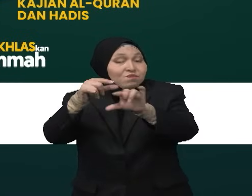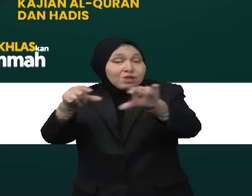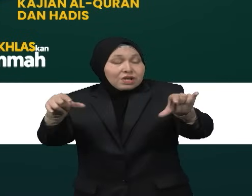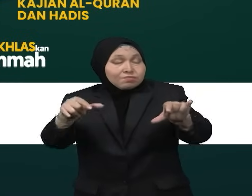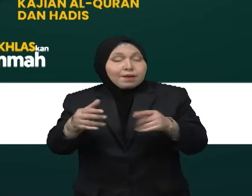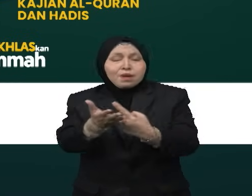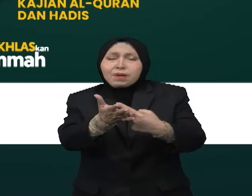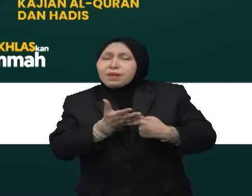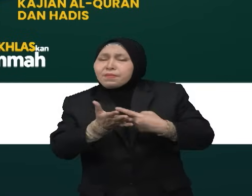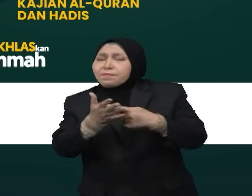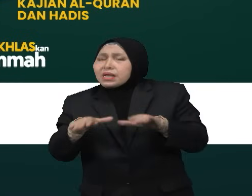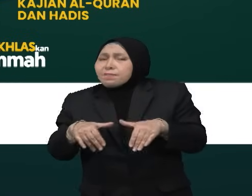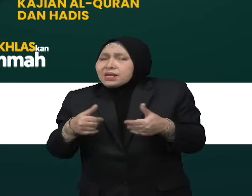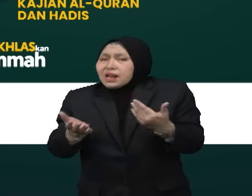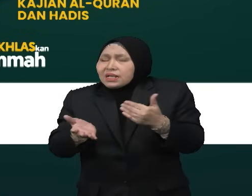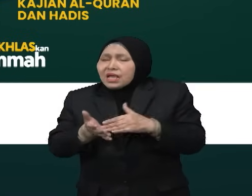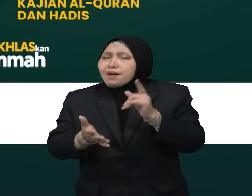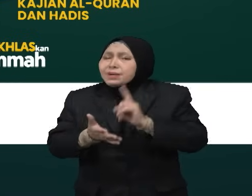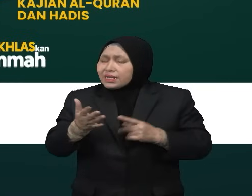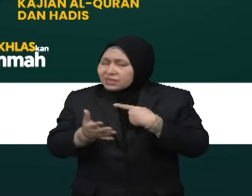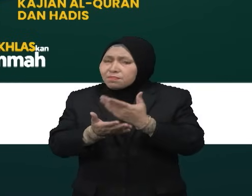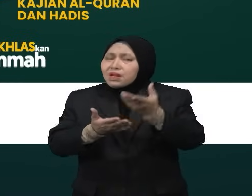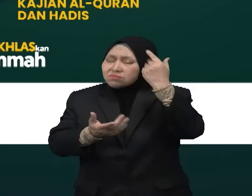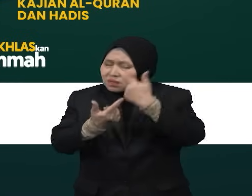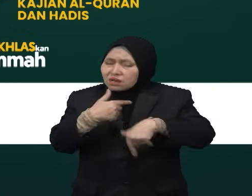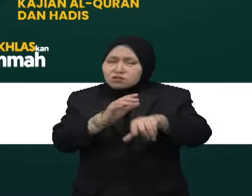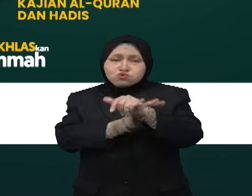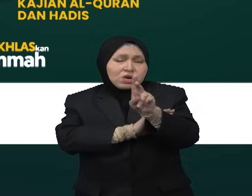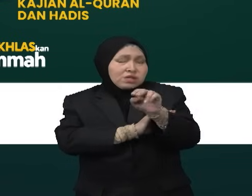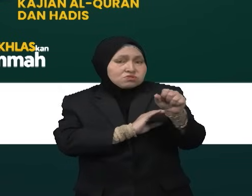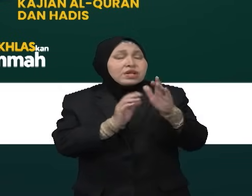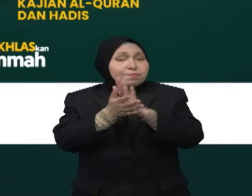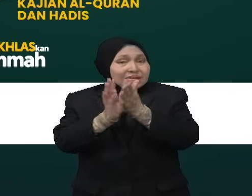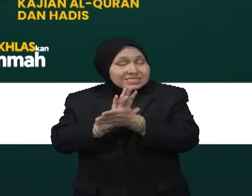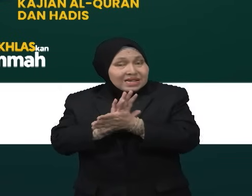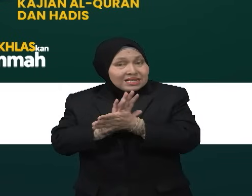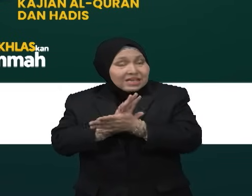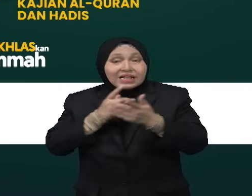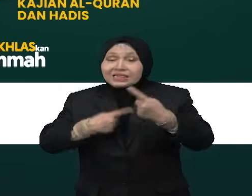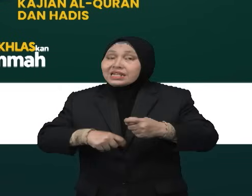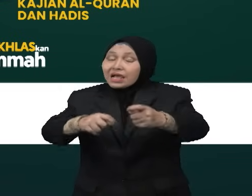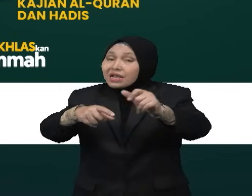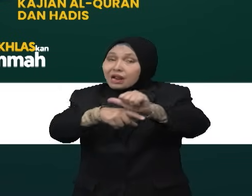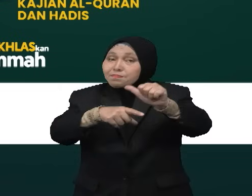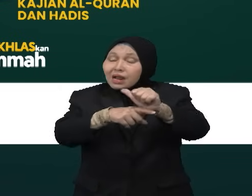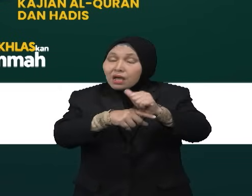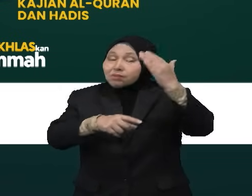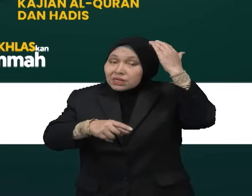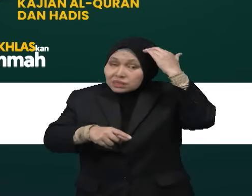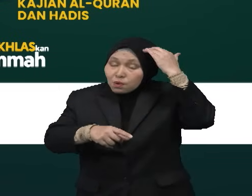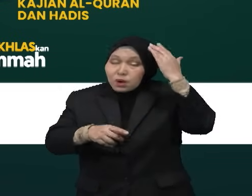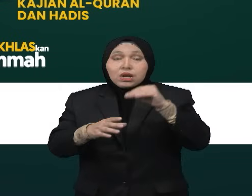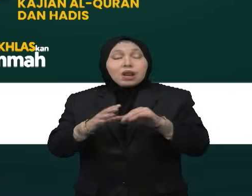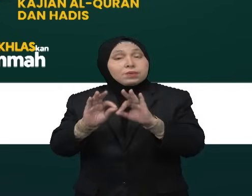sama-sama berbincang bagaimana lagi, ya, apa yang kita belajar daripada surah An-Nisa ini dapat dijadikan sebagai tindakan amalan pengetahuan